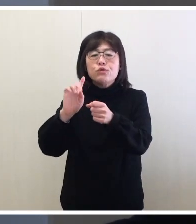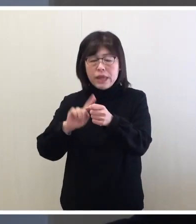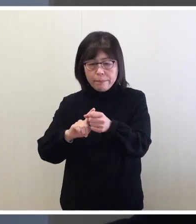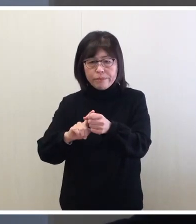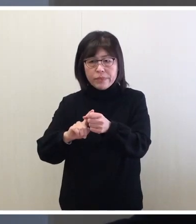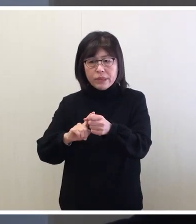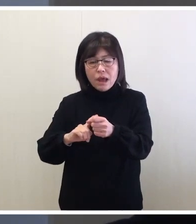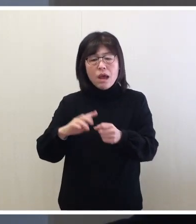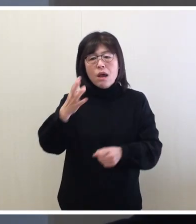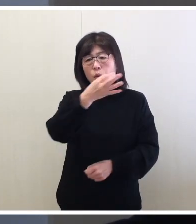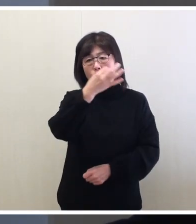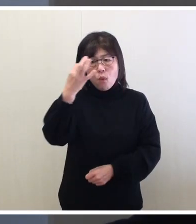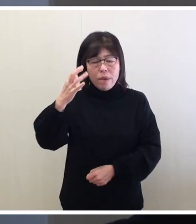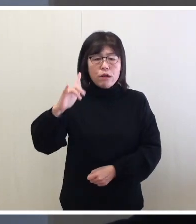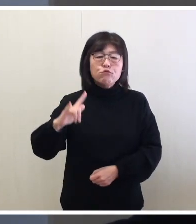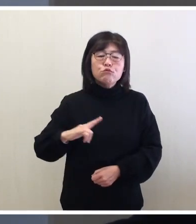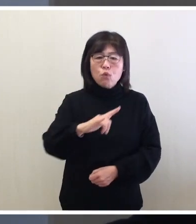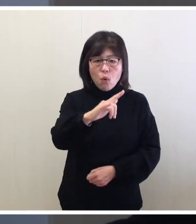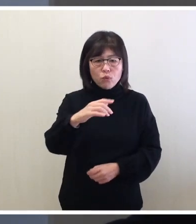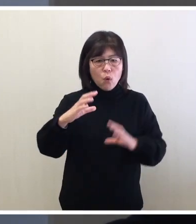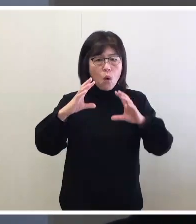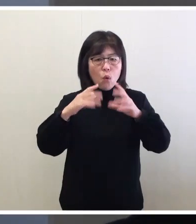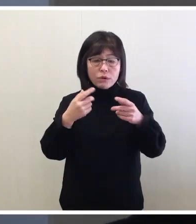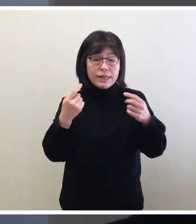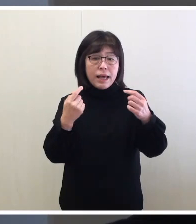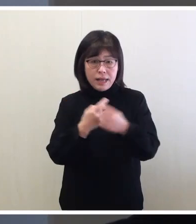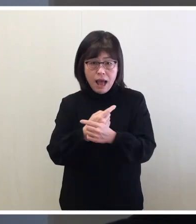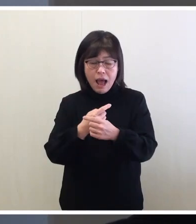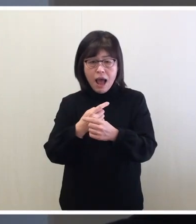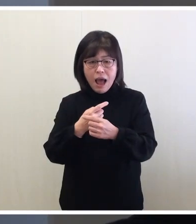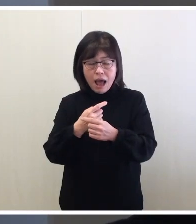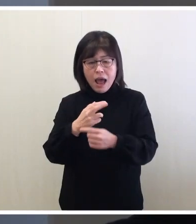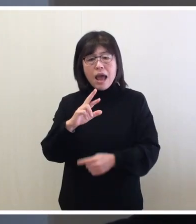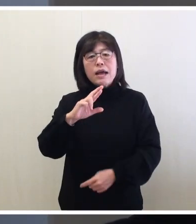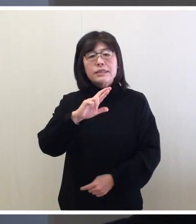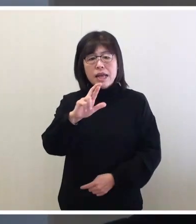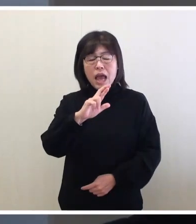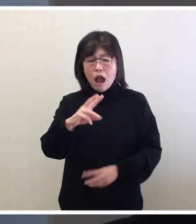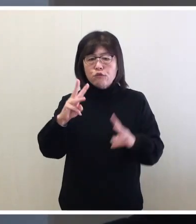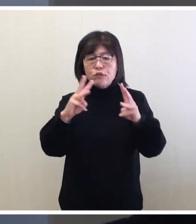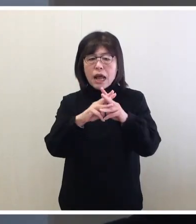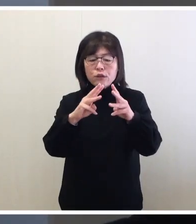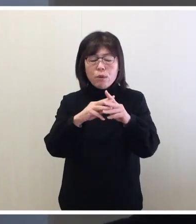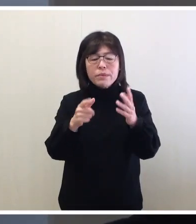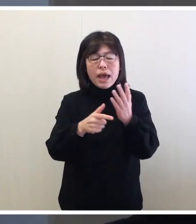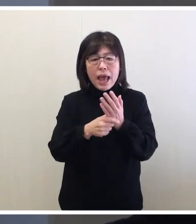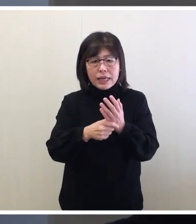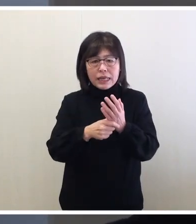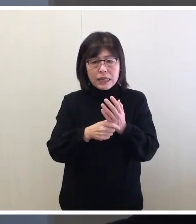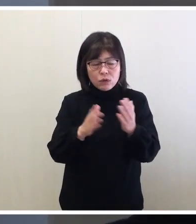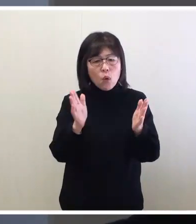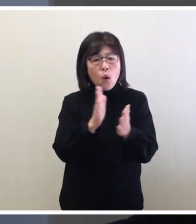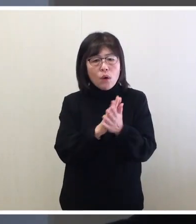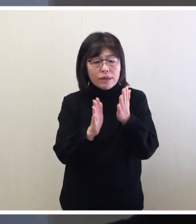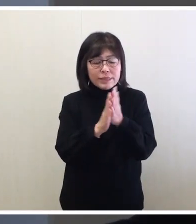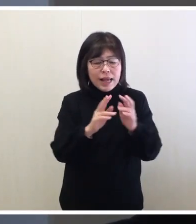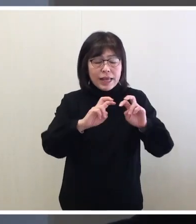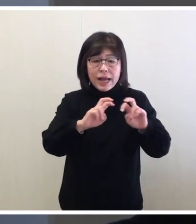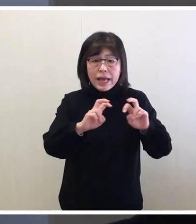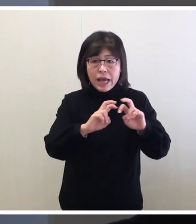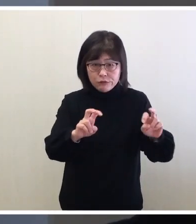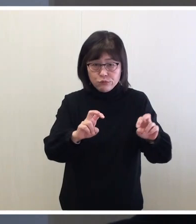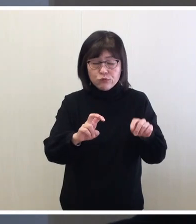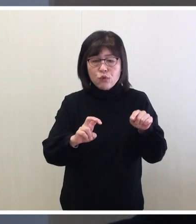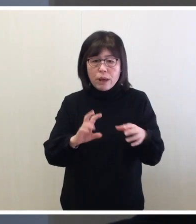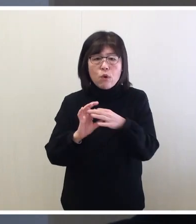年、神戸空港の国際空港化、JR 三宮駅前の再開発などの機会とも連